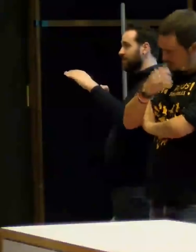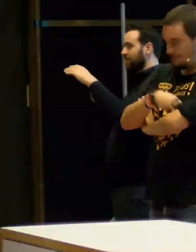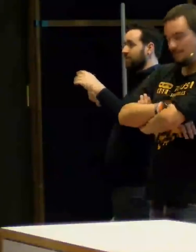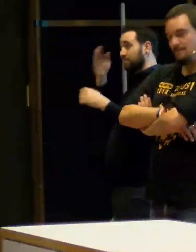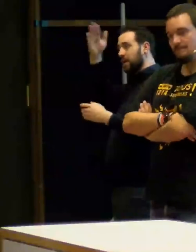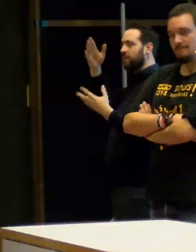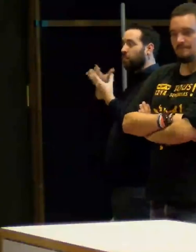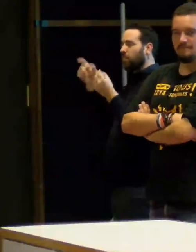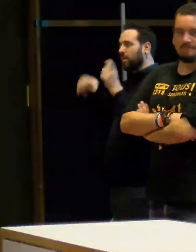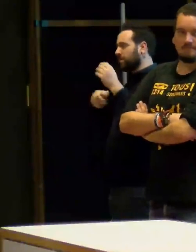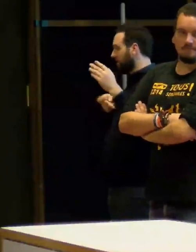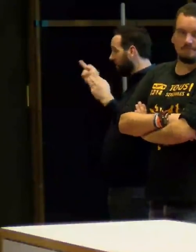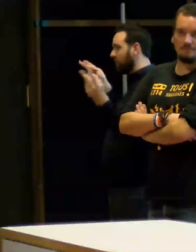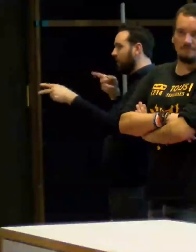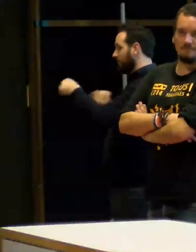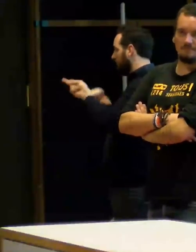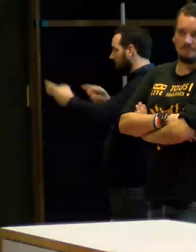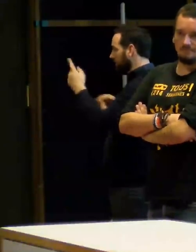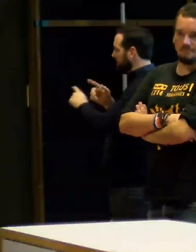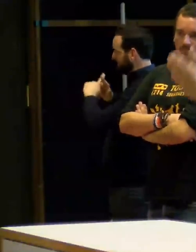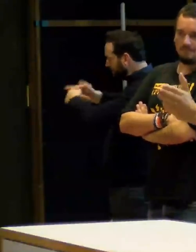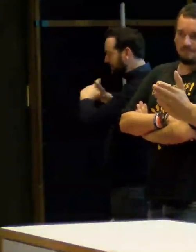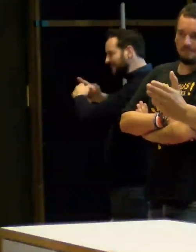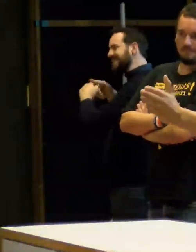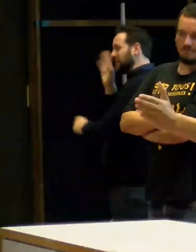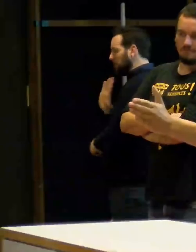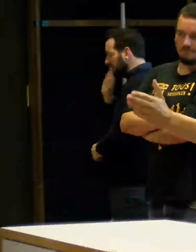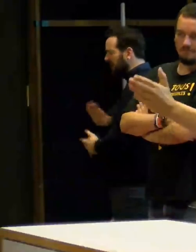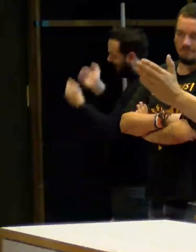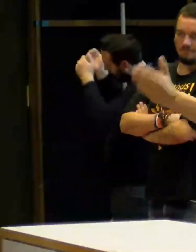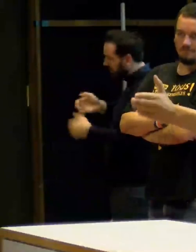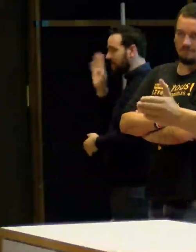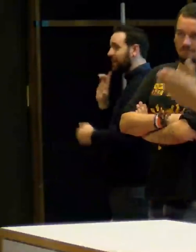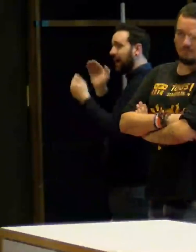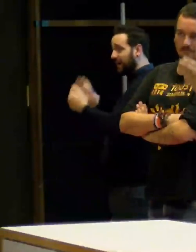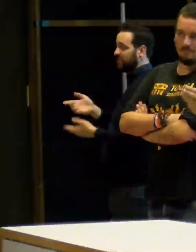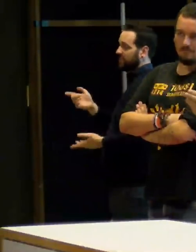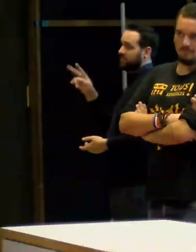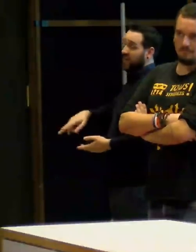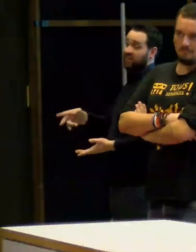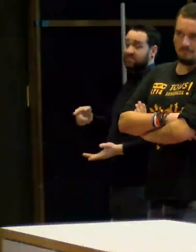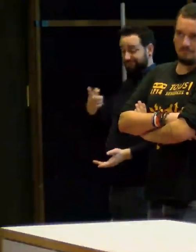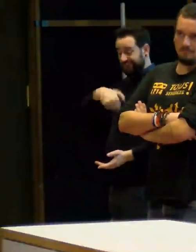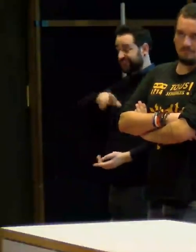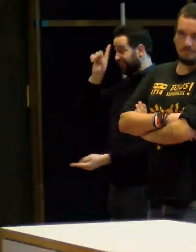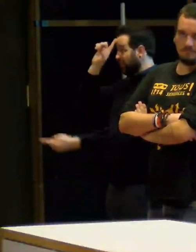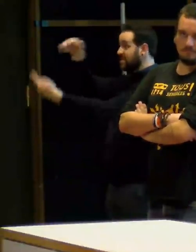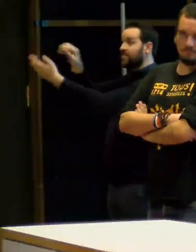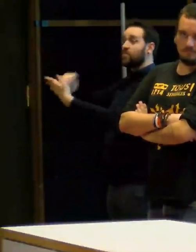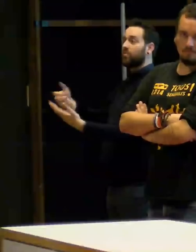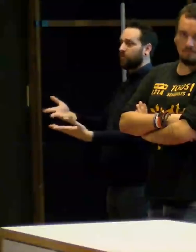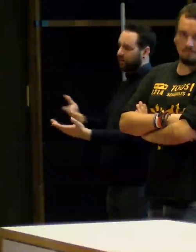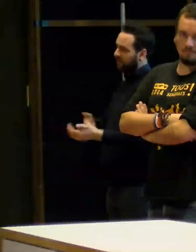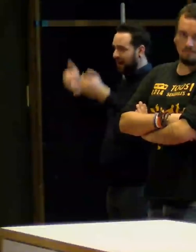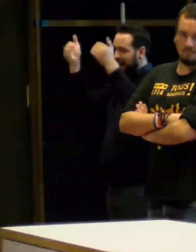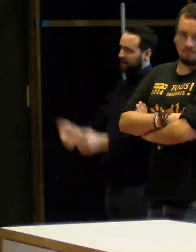la fois, on va revendiquer l'abolition, et ça va être notre ligne d'horizon, c'est là où on veut aller. Et puis en même temps, on va faire